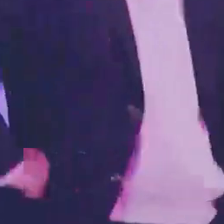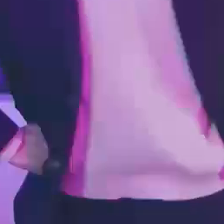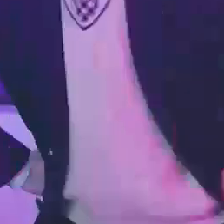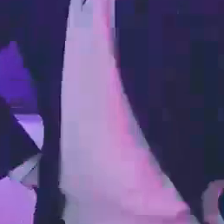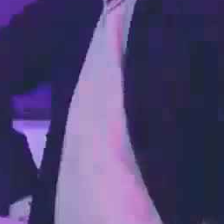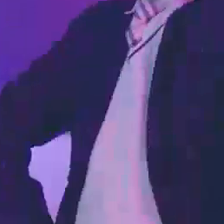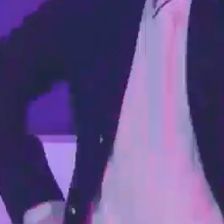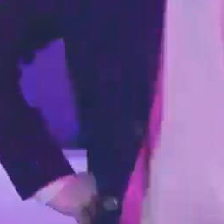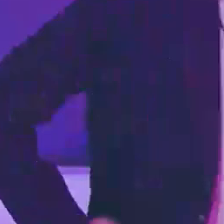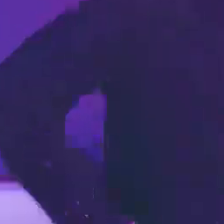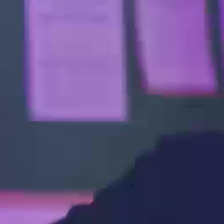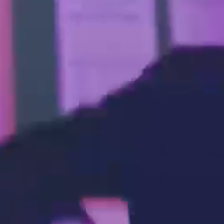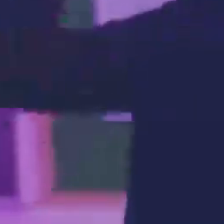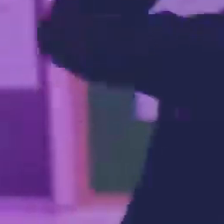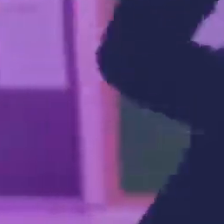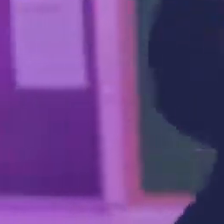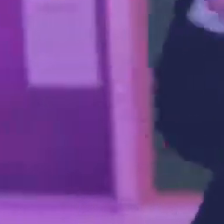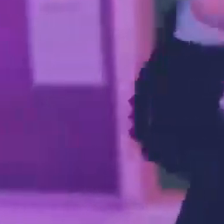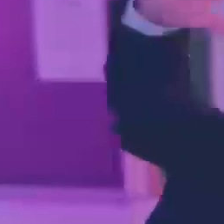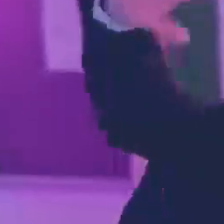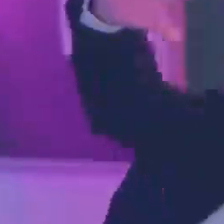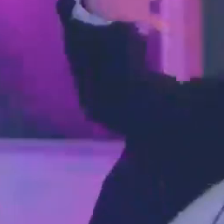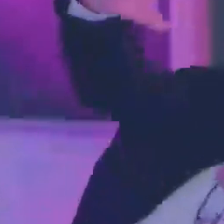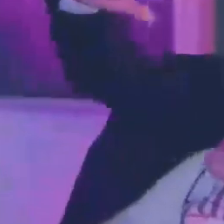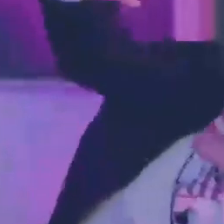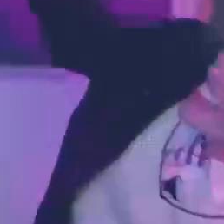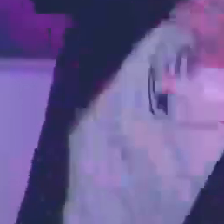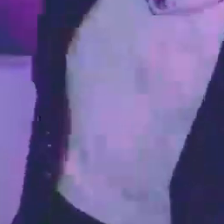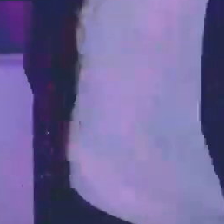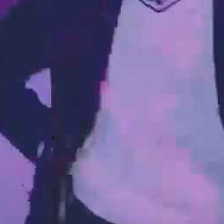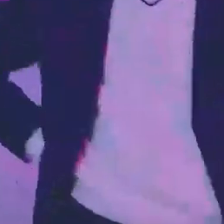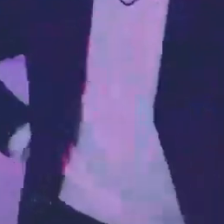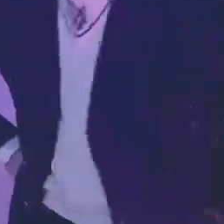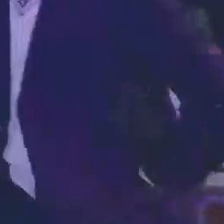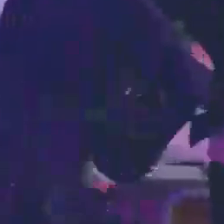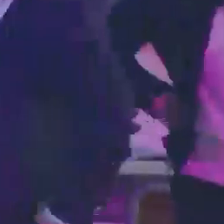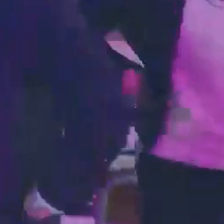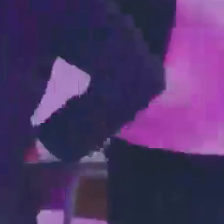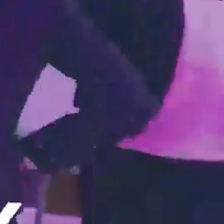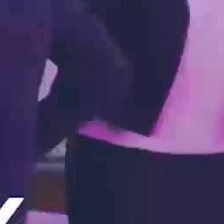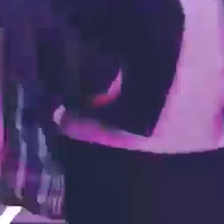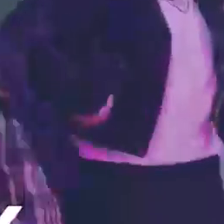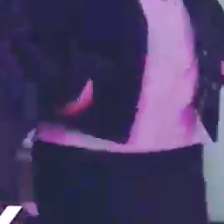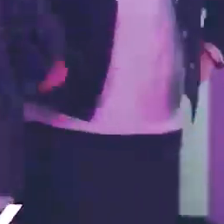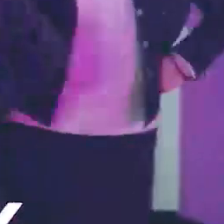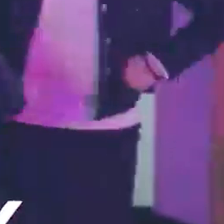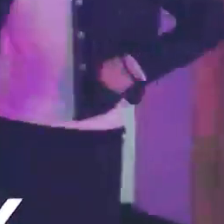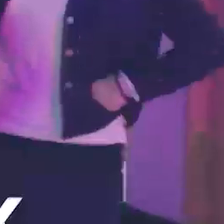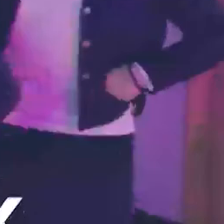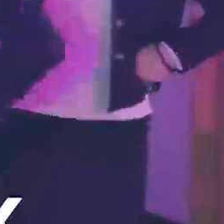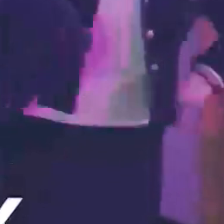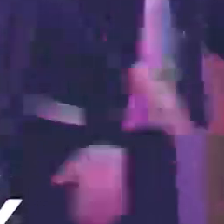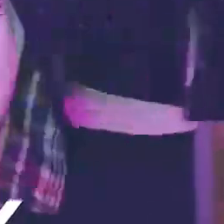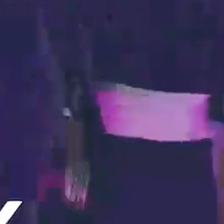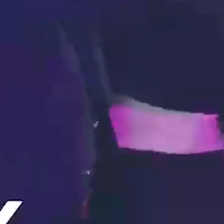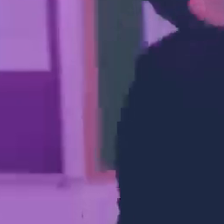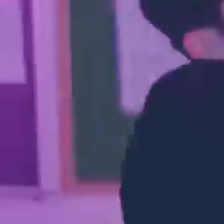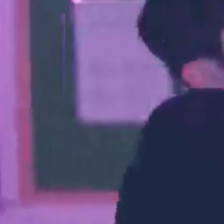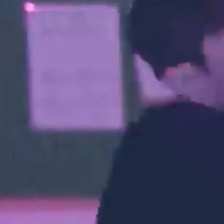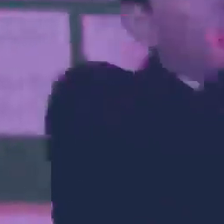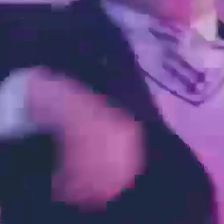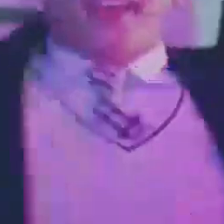정책 공약 마당 학생아 학생 같이 봅시다. 얼씨구 절씨구